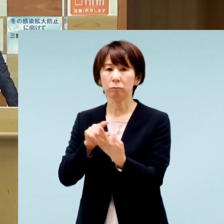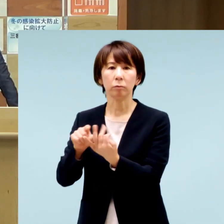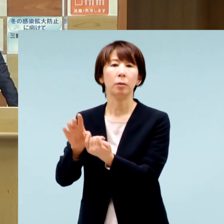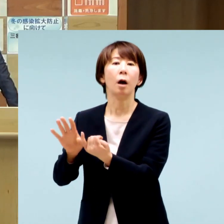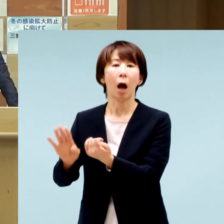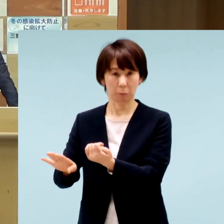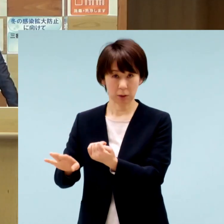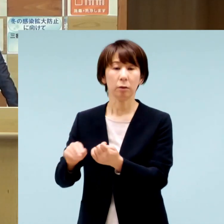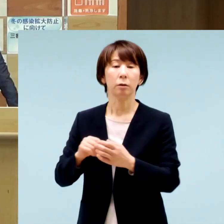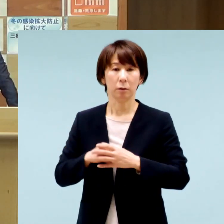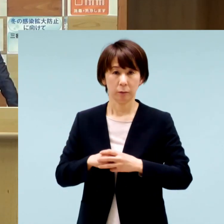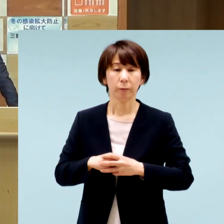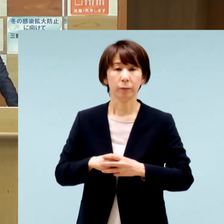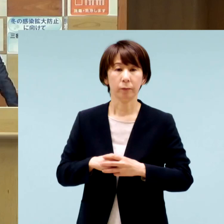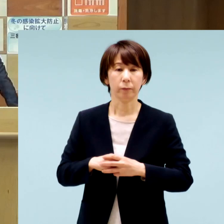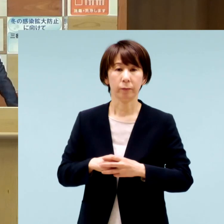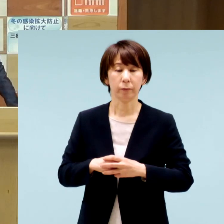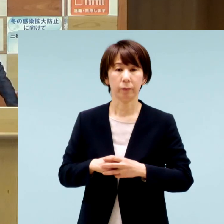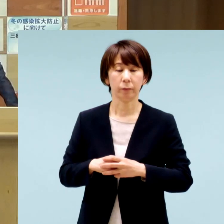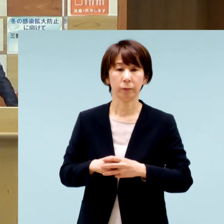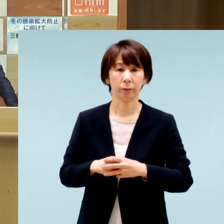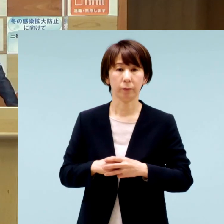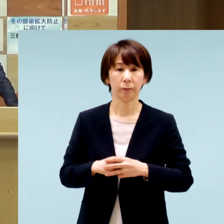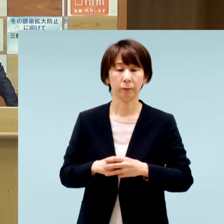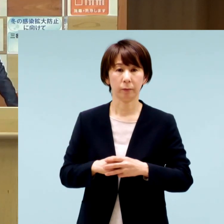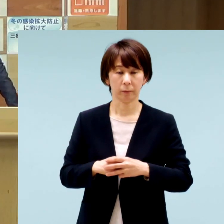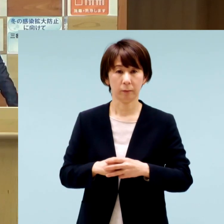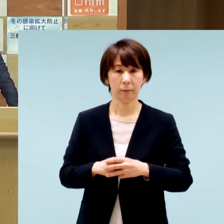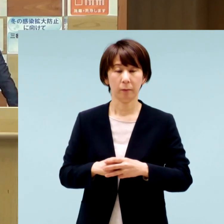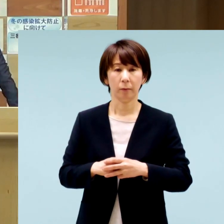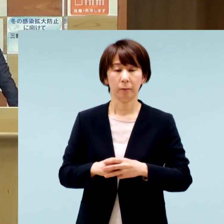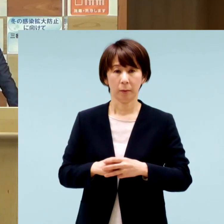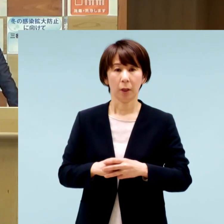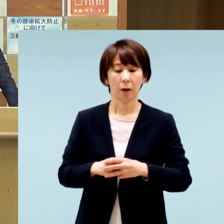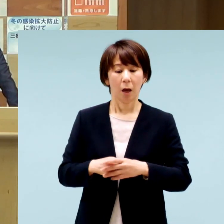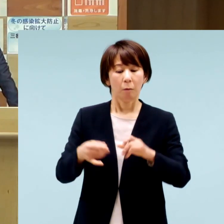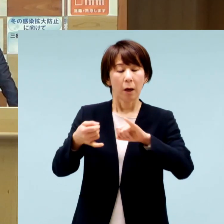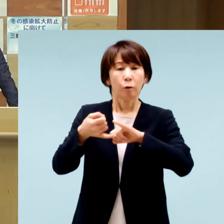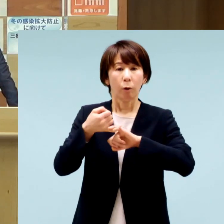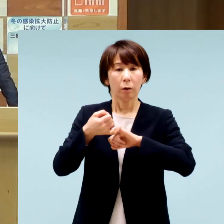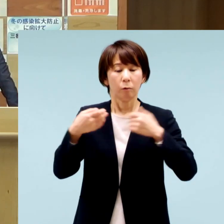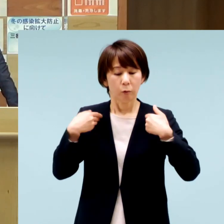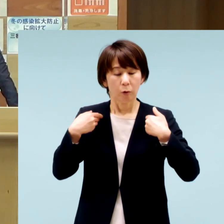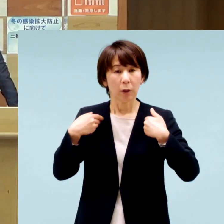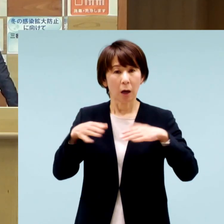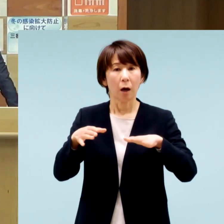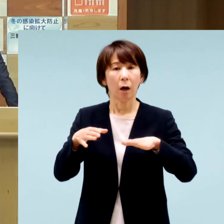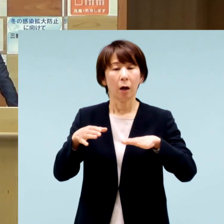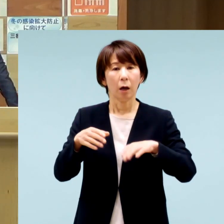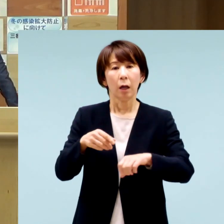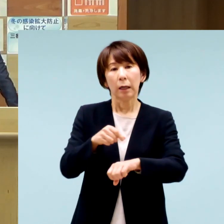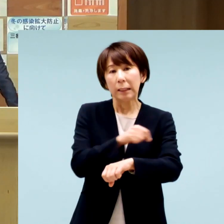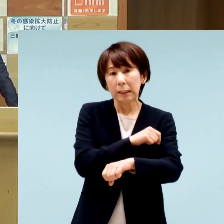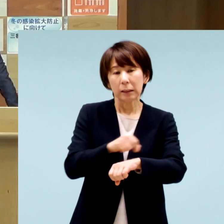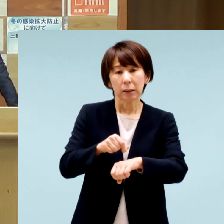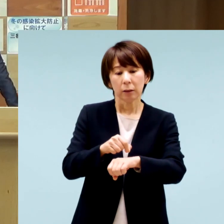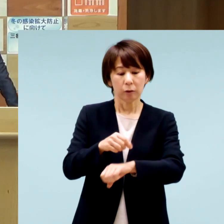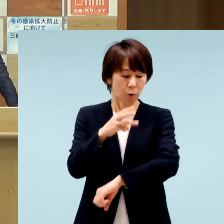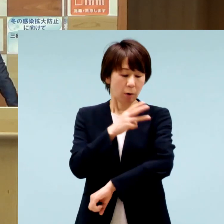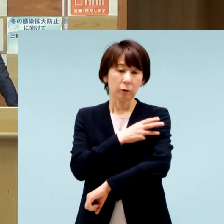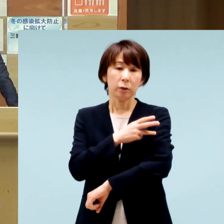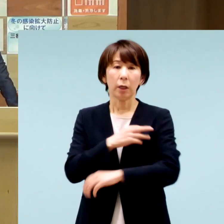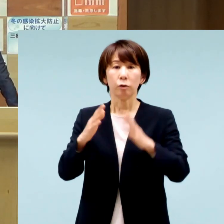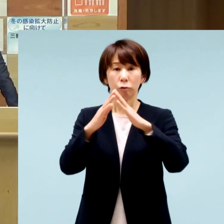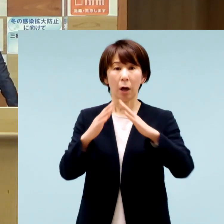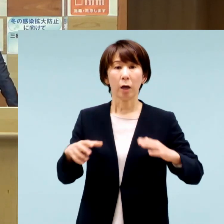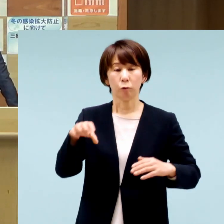の予約不要でですね、この臨時のワクチン接種会場、まあ、これを設置させ